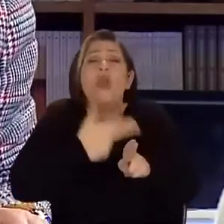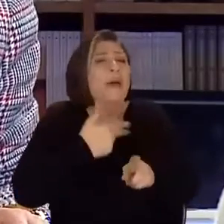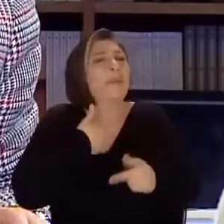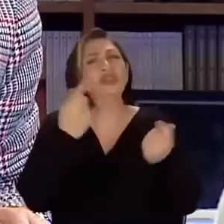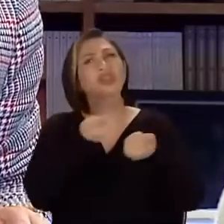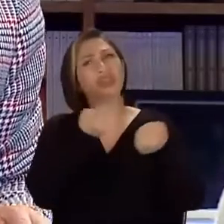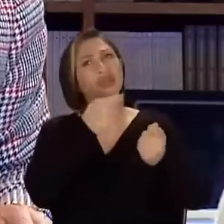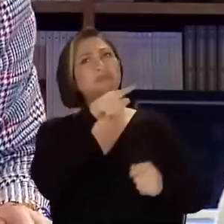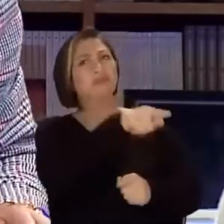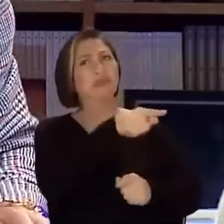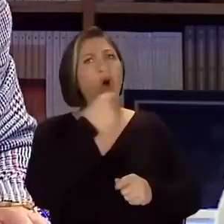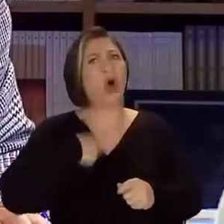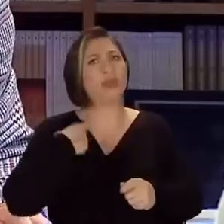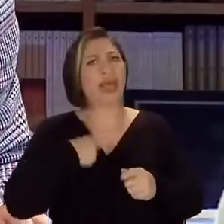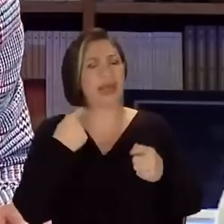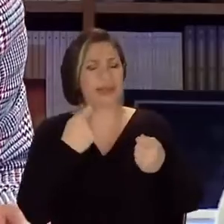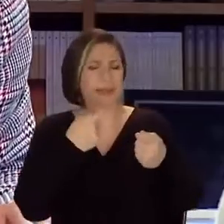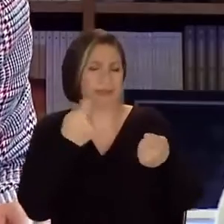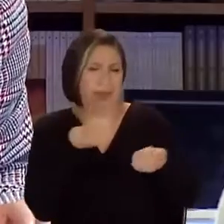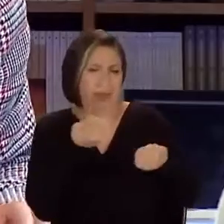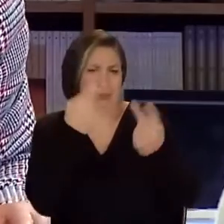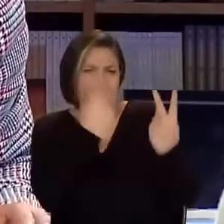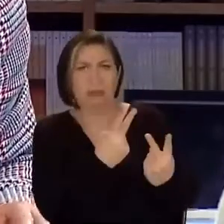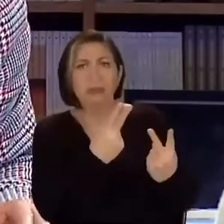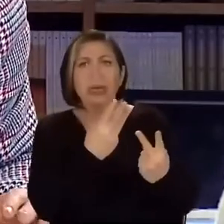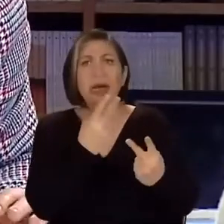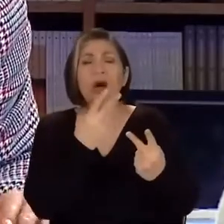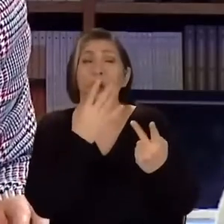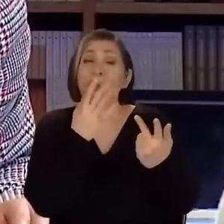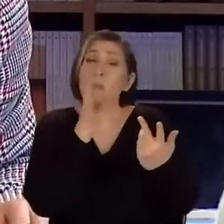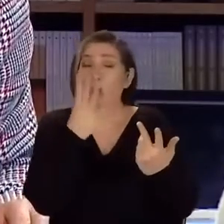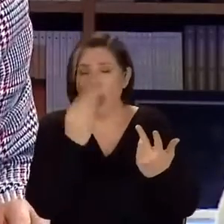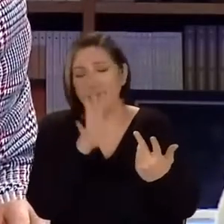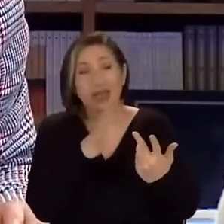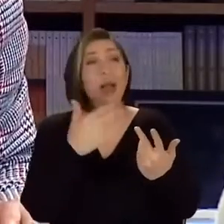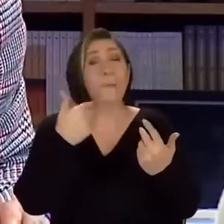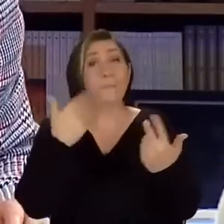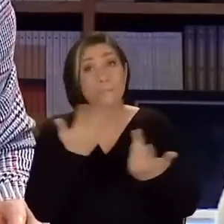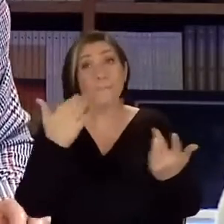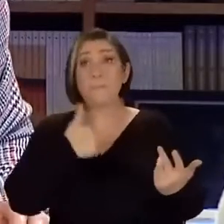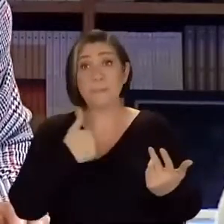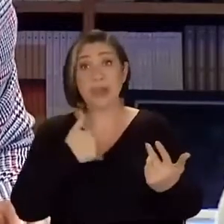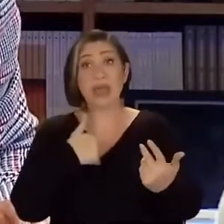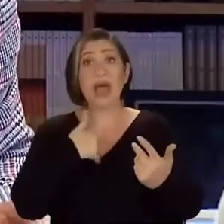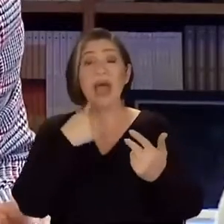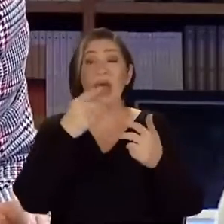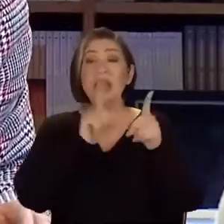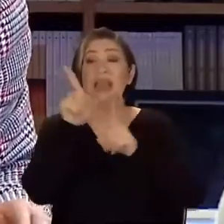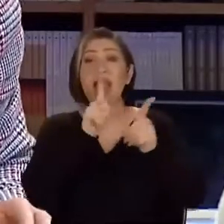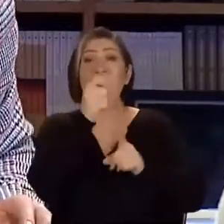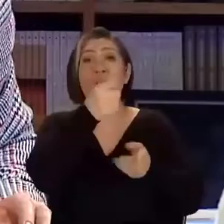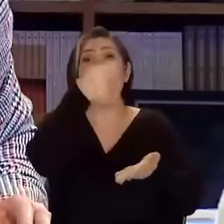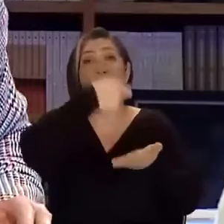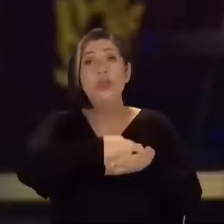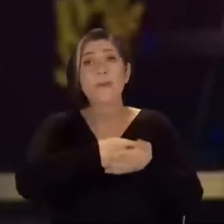kuruma, özel kurumlarda herhalde daha ihtimal olabilir belki, artık bana kripto para olarak, Bitcoin olarak